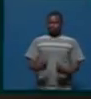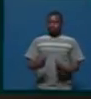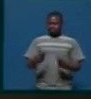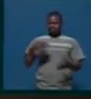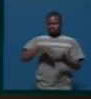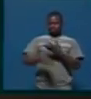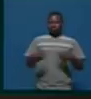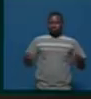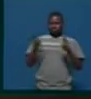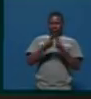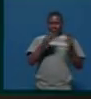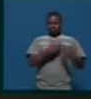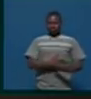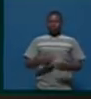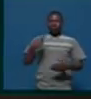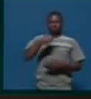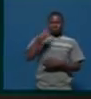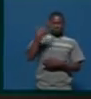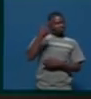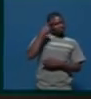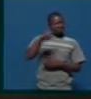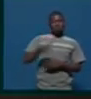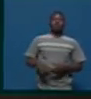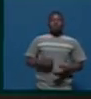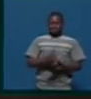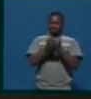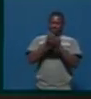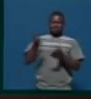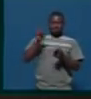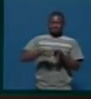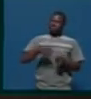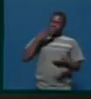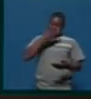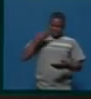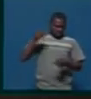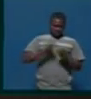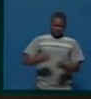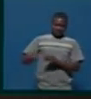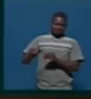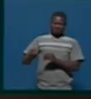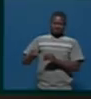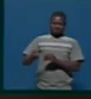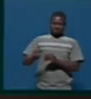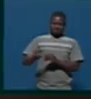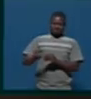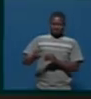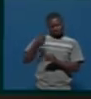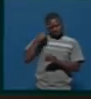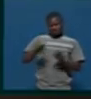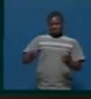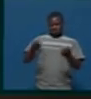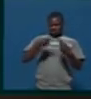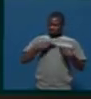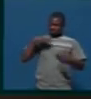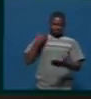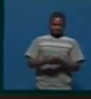aux côtés du G5 pour l'appuyer à se structurer de sorte à pouvoir recevoir, gérer